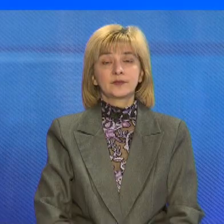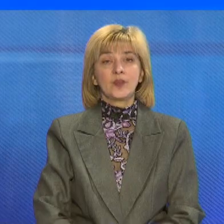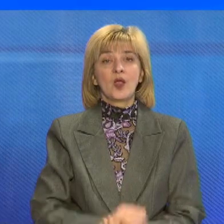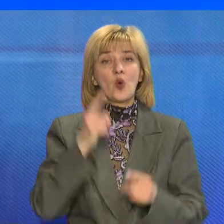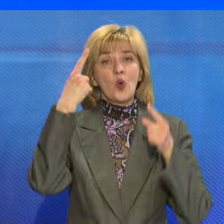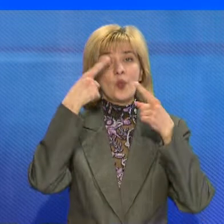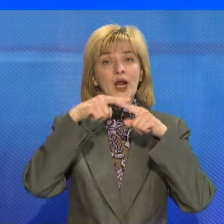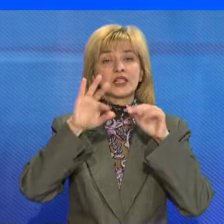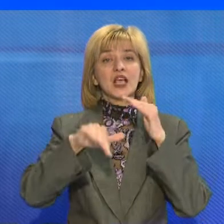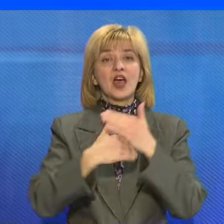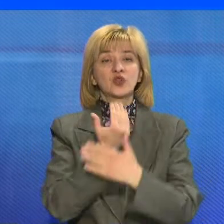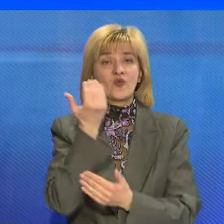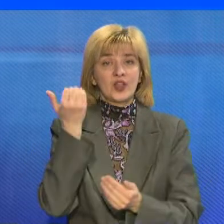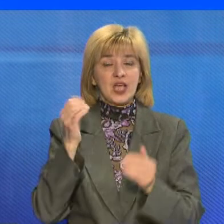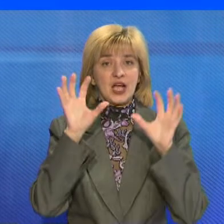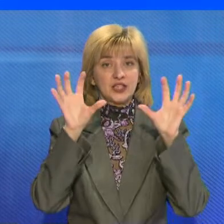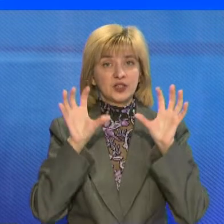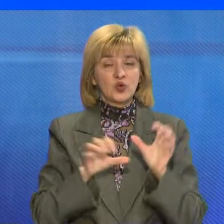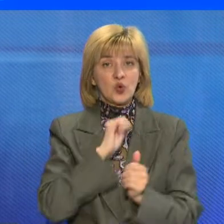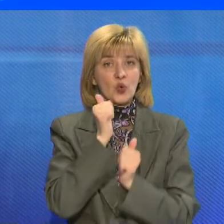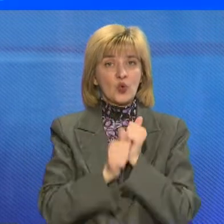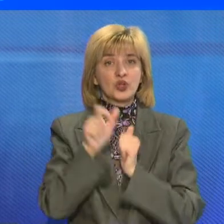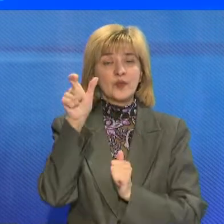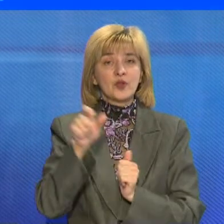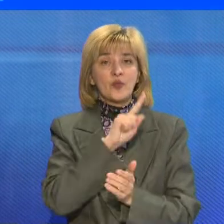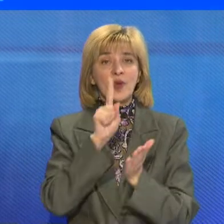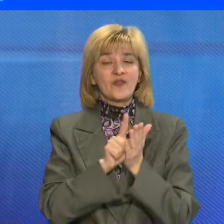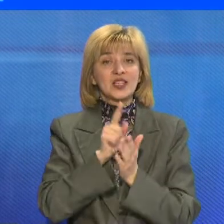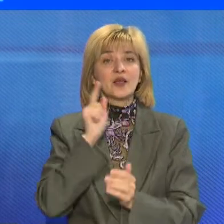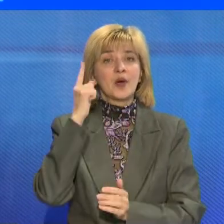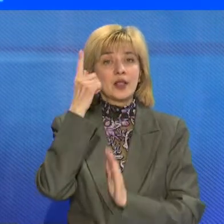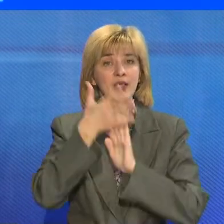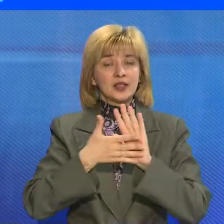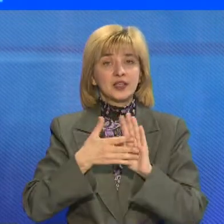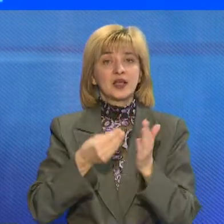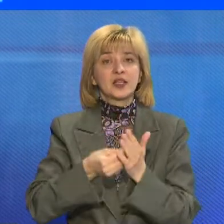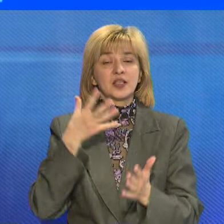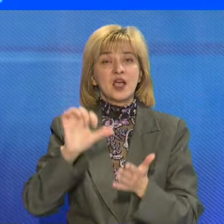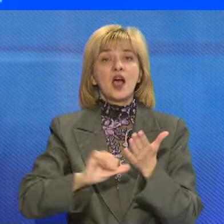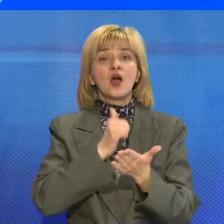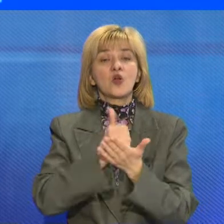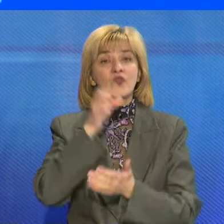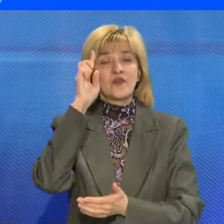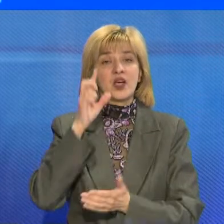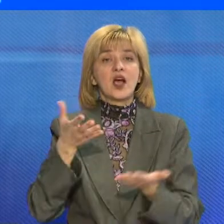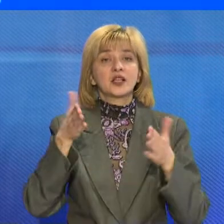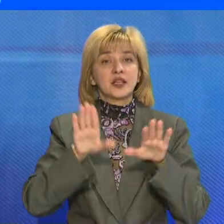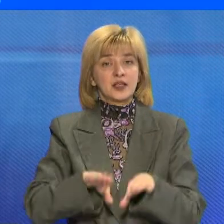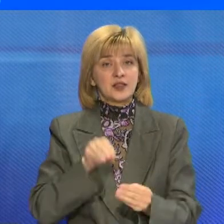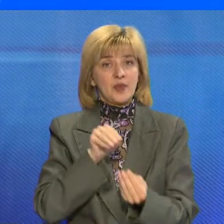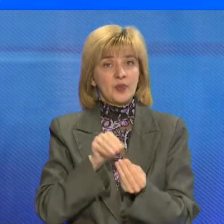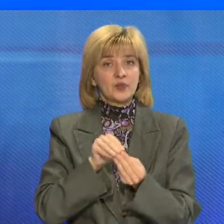У проекте обновленной Конституции каждый белорус повинен зрозуметь и оценить головное. Держава по-ранейшему застается социально